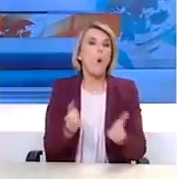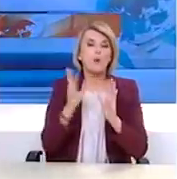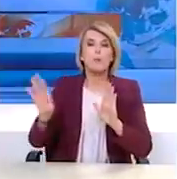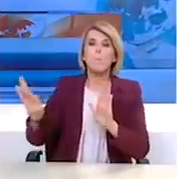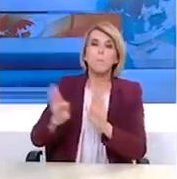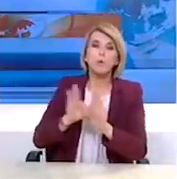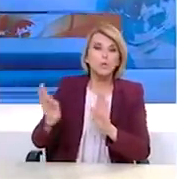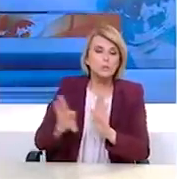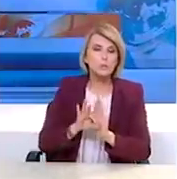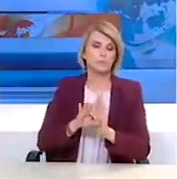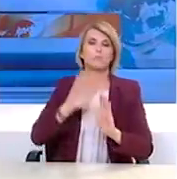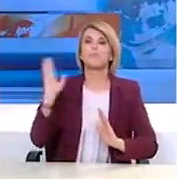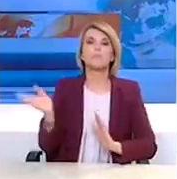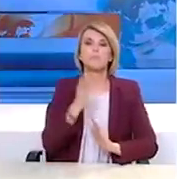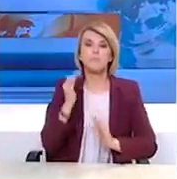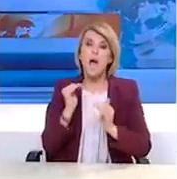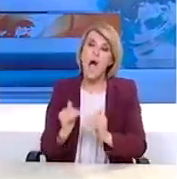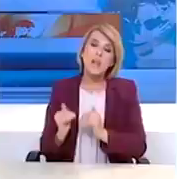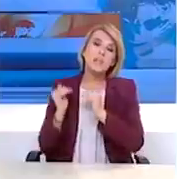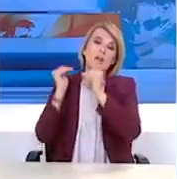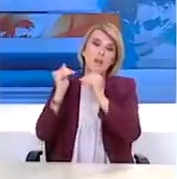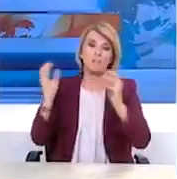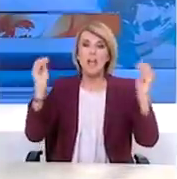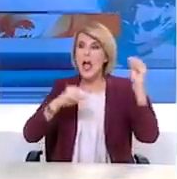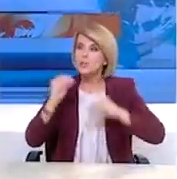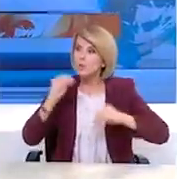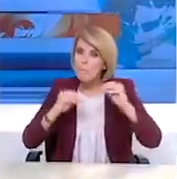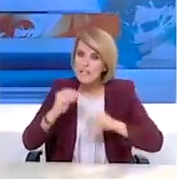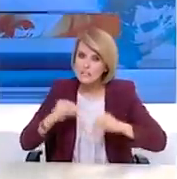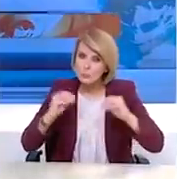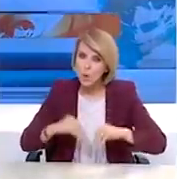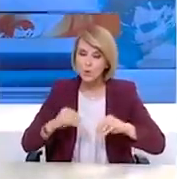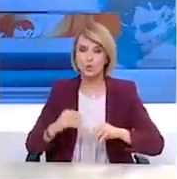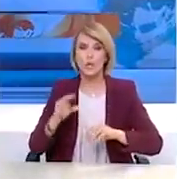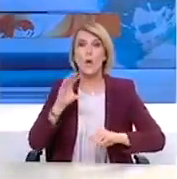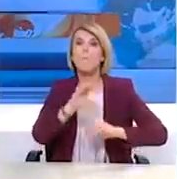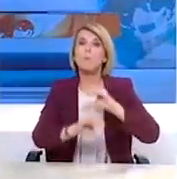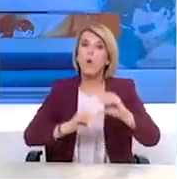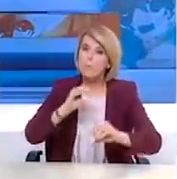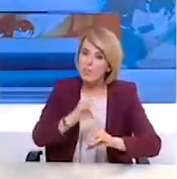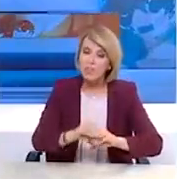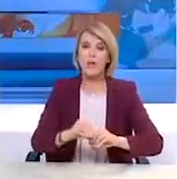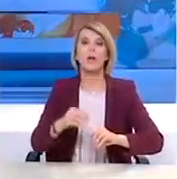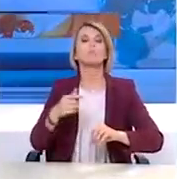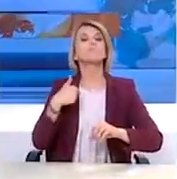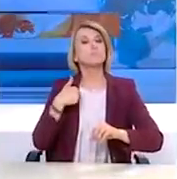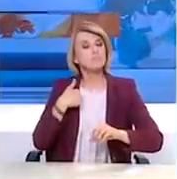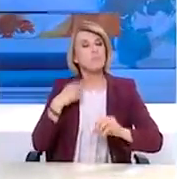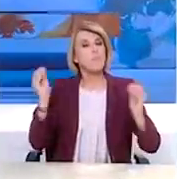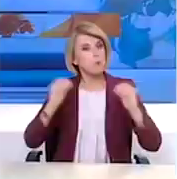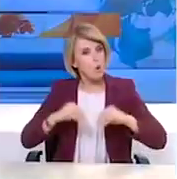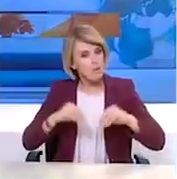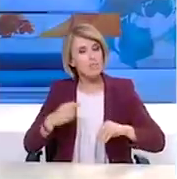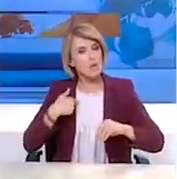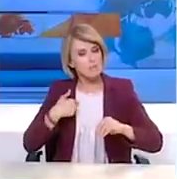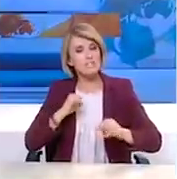προσλήψεις, οποιαδήποτε αναβάθμιση εξοπλισμού, οποιαδήποτε προμήθεια γίνεται και θα γίνεται προκειμένου